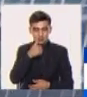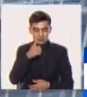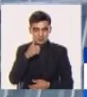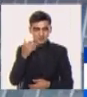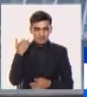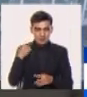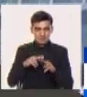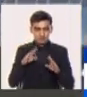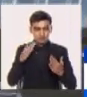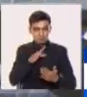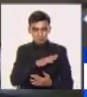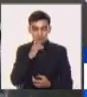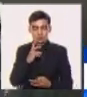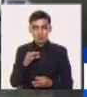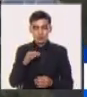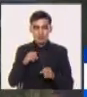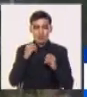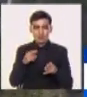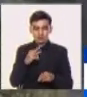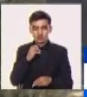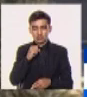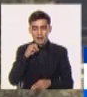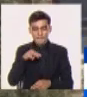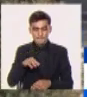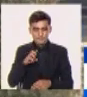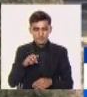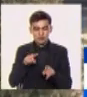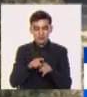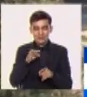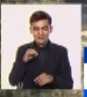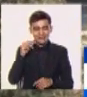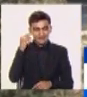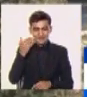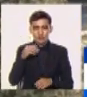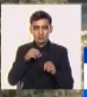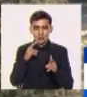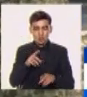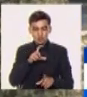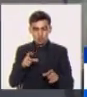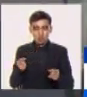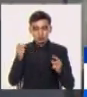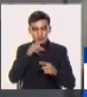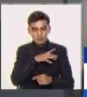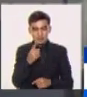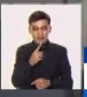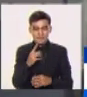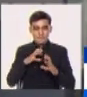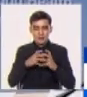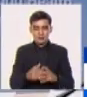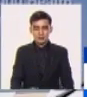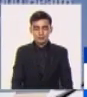внедрили особую систему выявления опасных штаммов. Именно с ее помощью китайские специалисты смогли распознать угрозу первыми в мире.